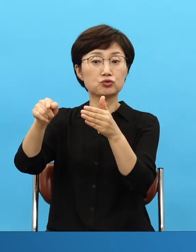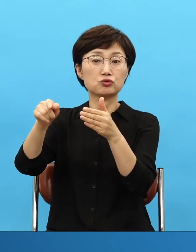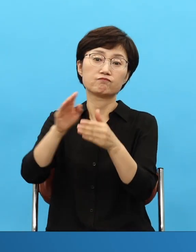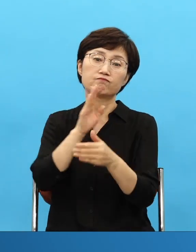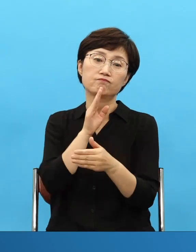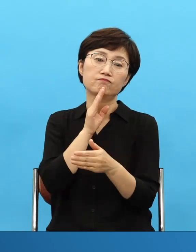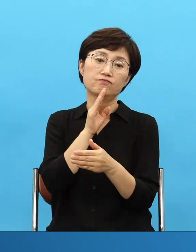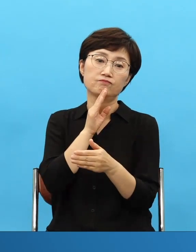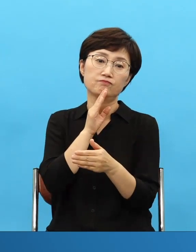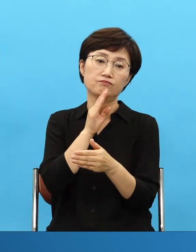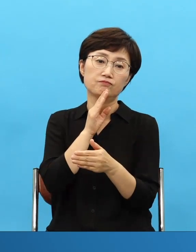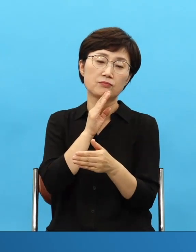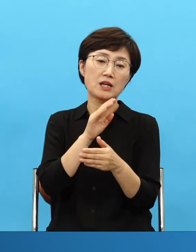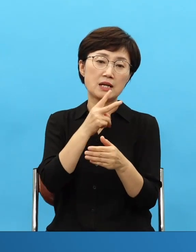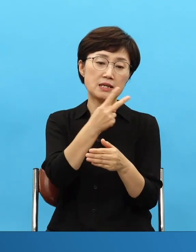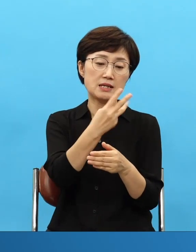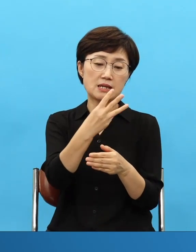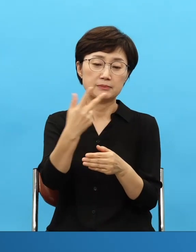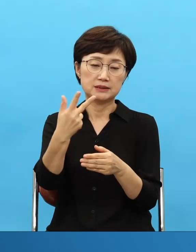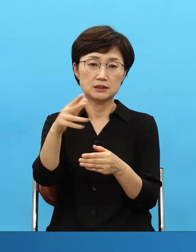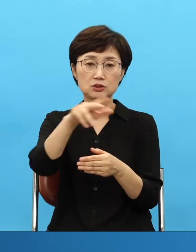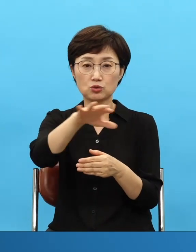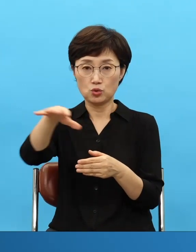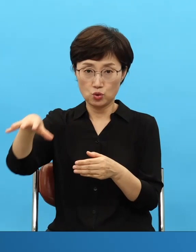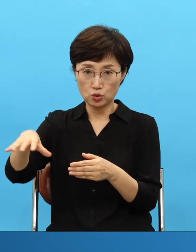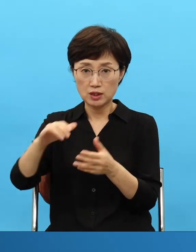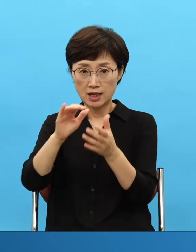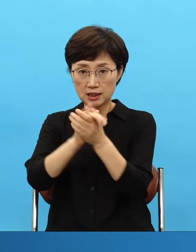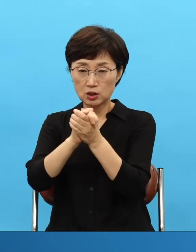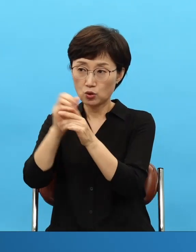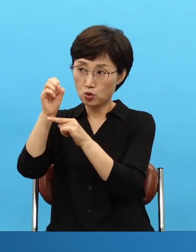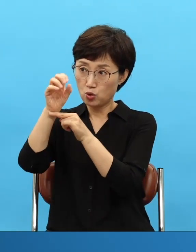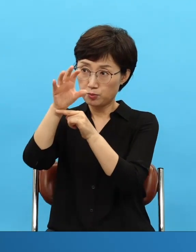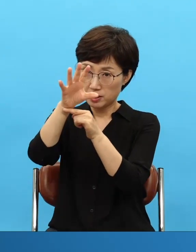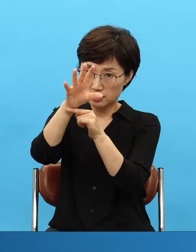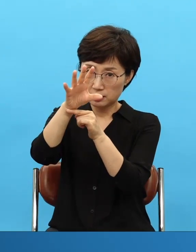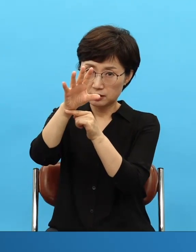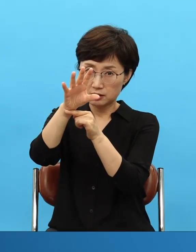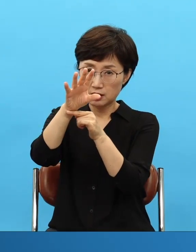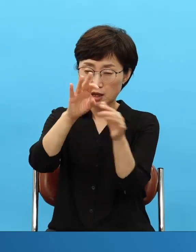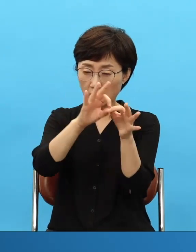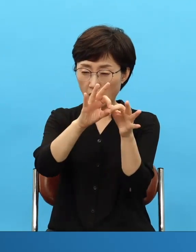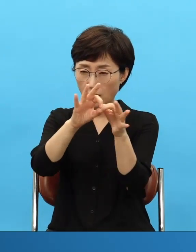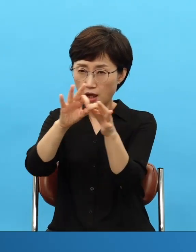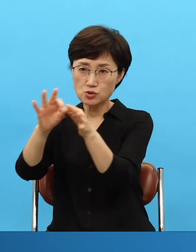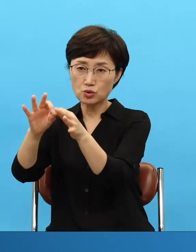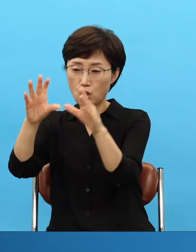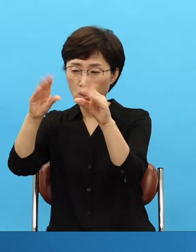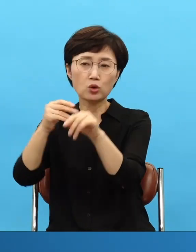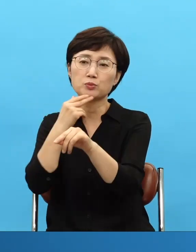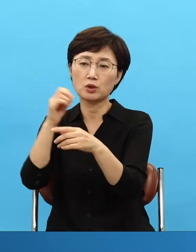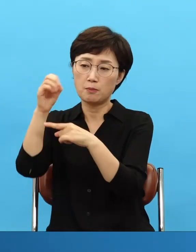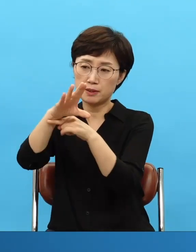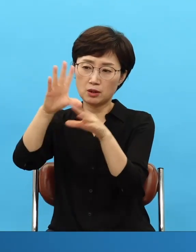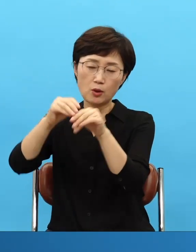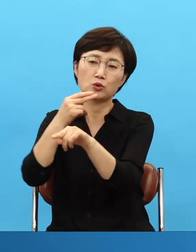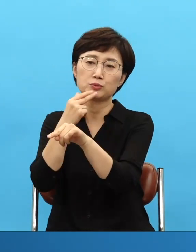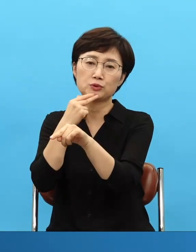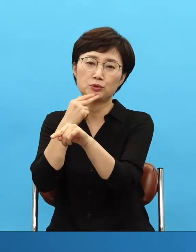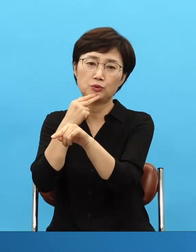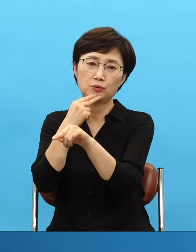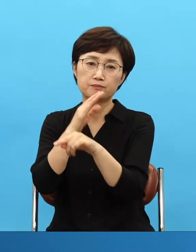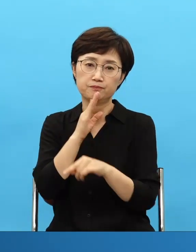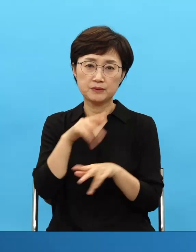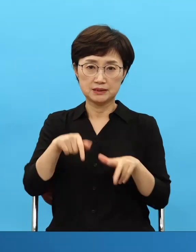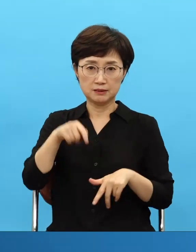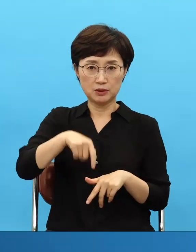대회였고 237과 전국 곳곳에서는 기도의 빛이 꺼지지 않는 축제였습니다. 지금까지 걸어온 세계 복음화의 여정 속 제가 서